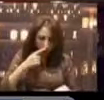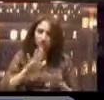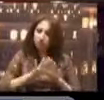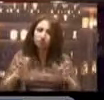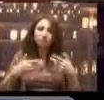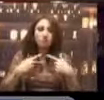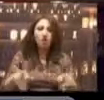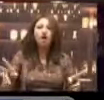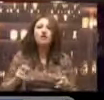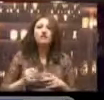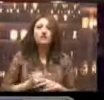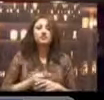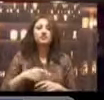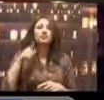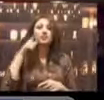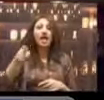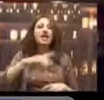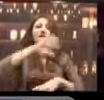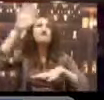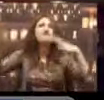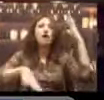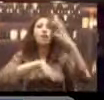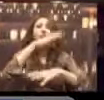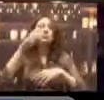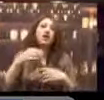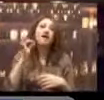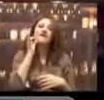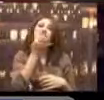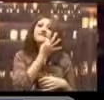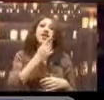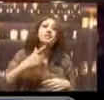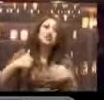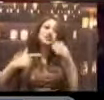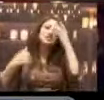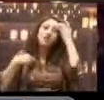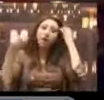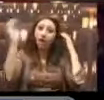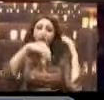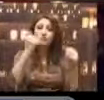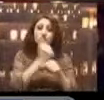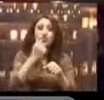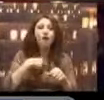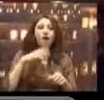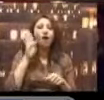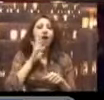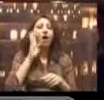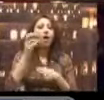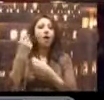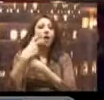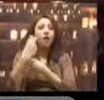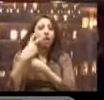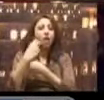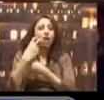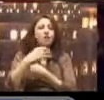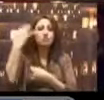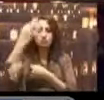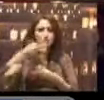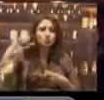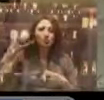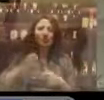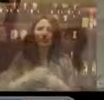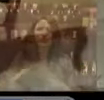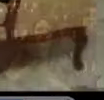وعملنا هي فوضى، بس هي فوضى برضو مر بمراحل تحضيريه كتير جدا، والفيلم ده اتعلمت منه كتير جدا جدا جدا جدا على المستوى المهني. كان مدرسه